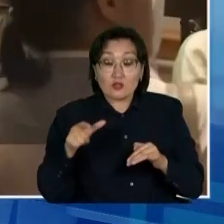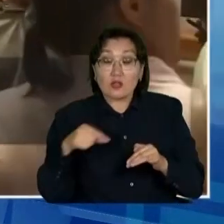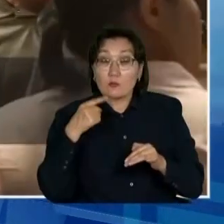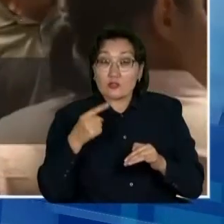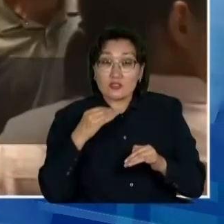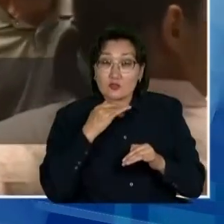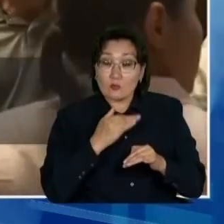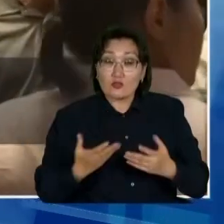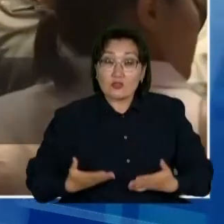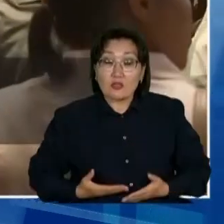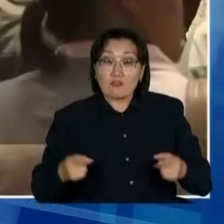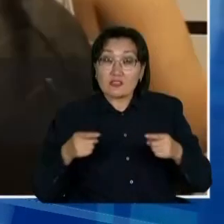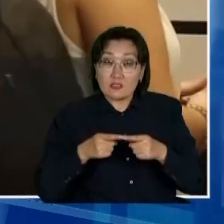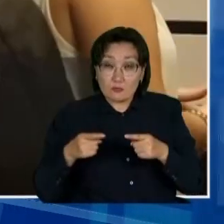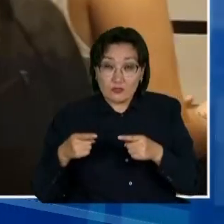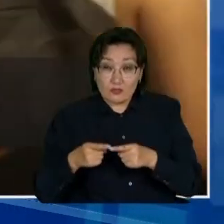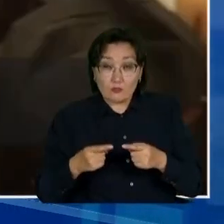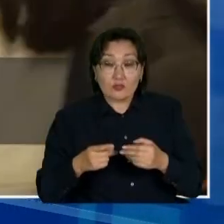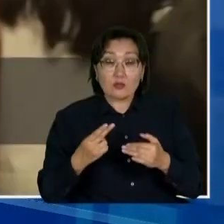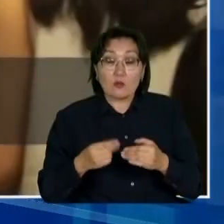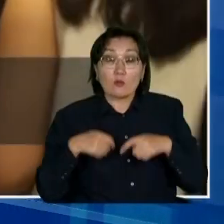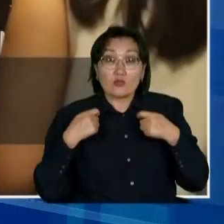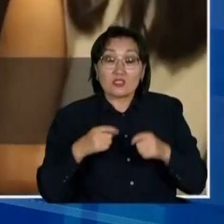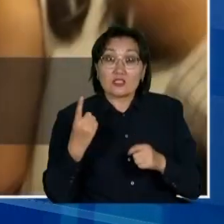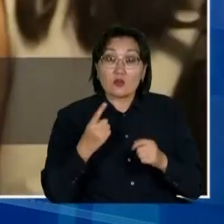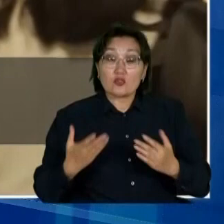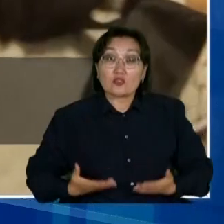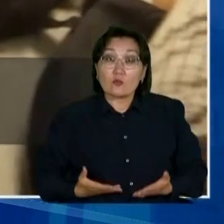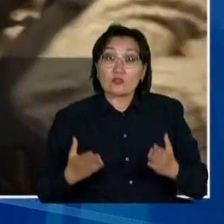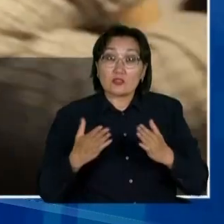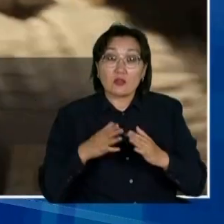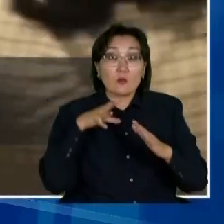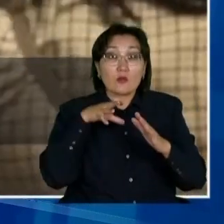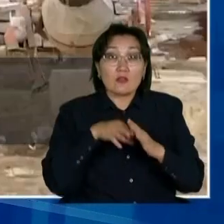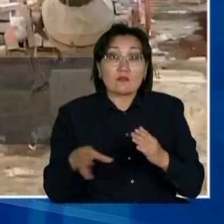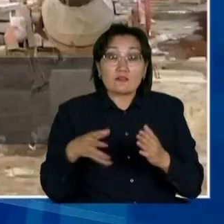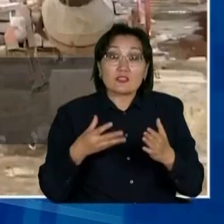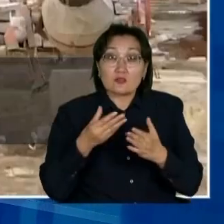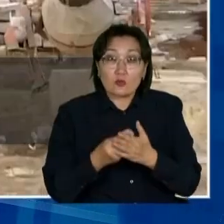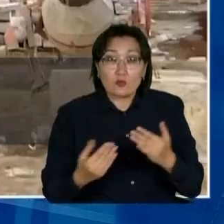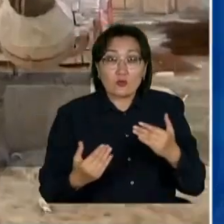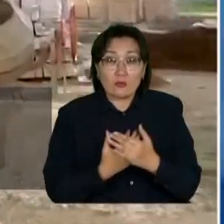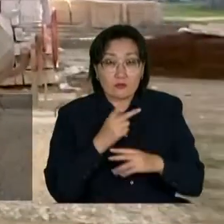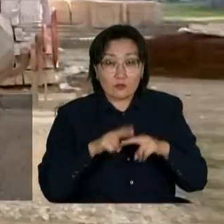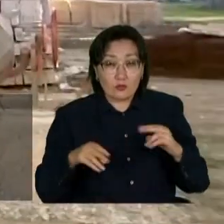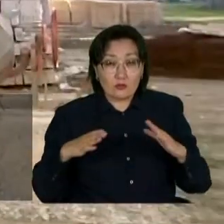что многие живут на съемных квартирах, так как продали единственное жилье и вложили все деньги в новостройку.